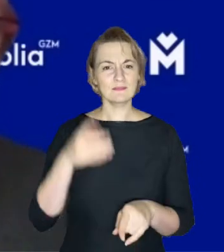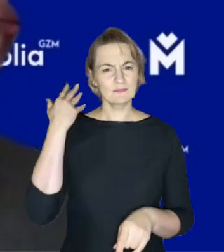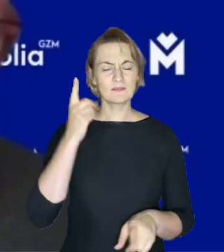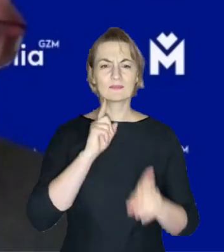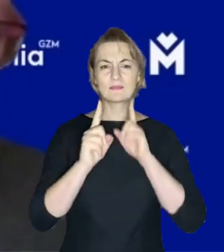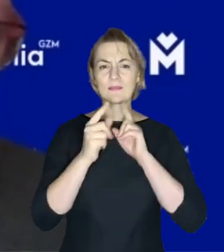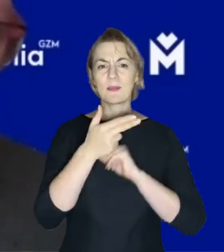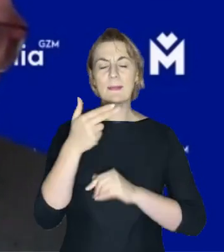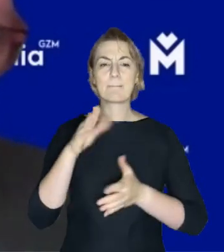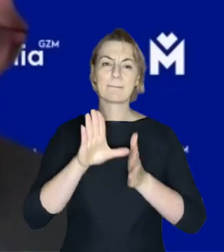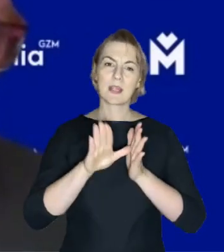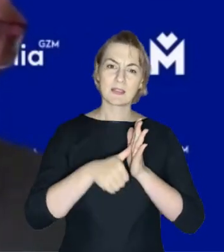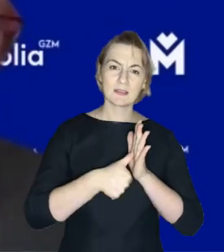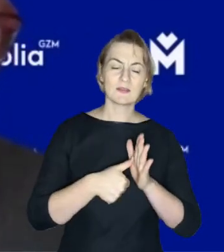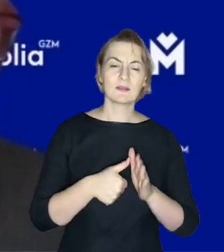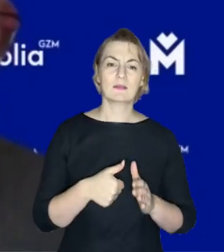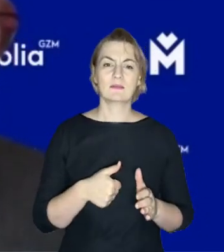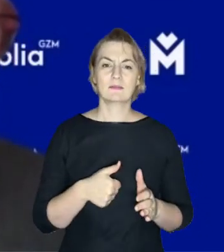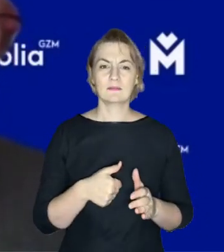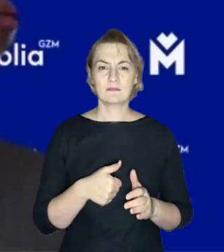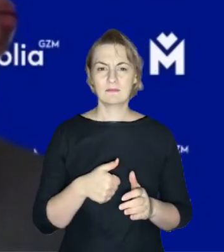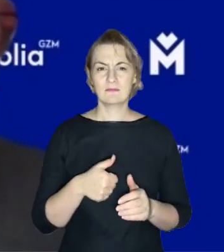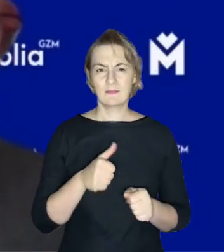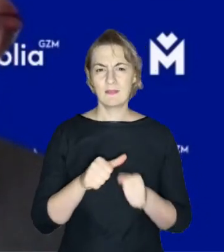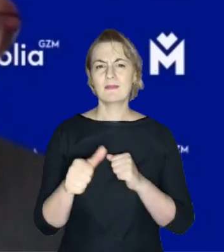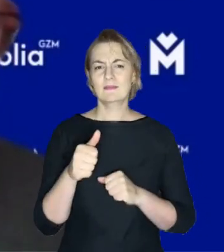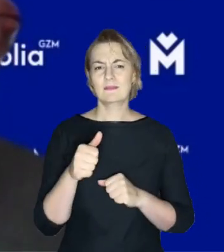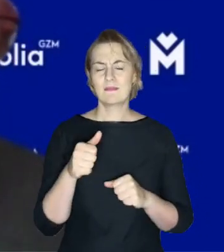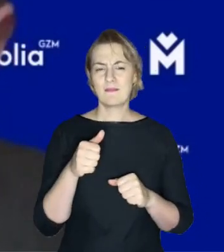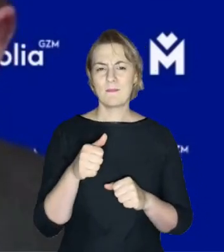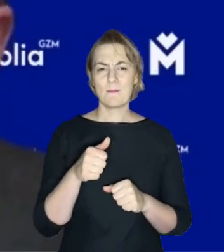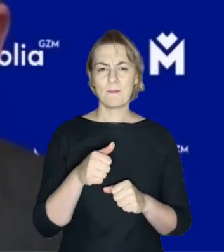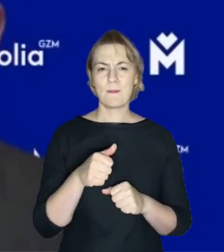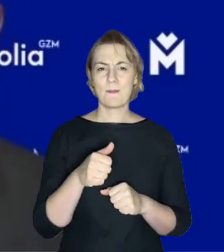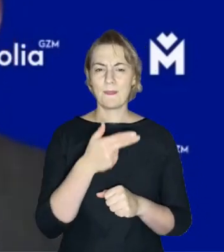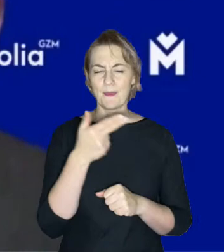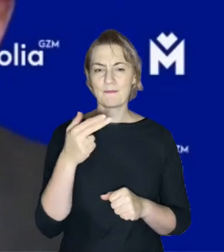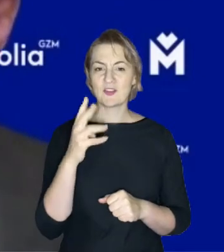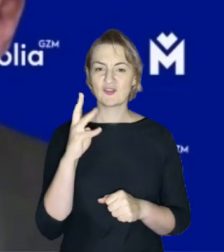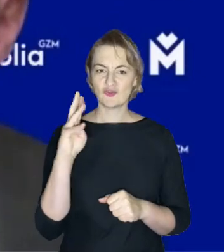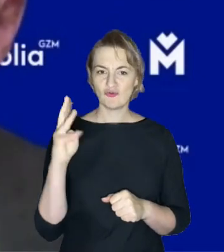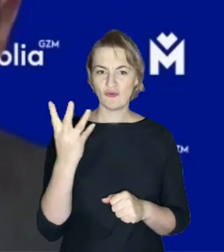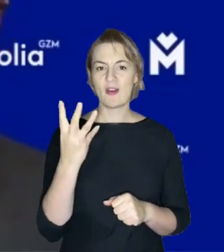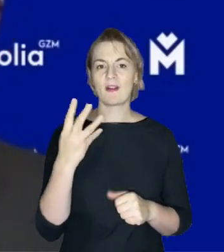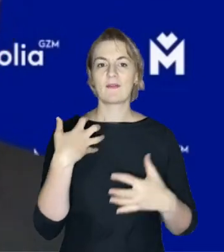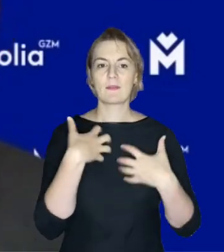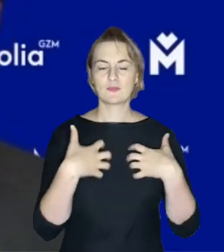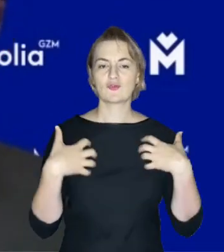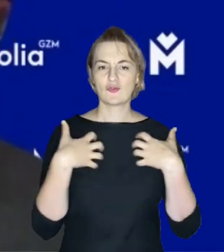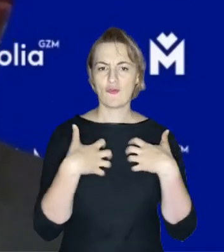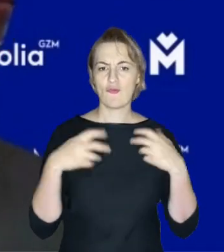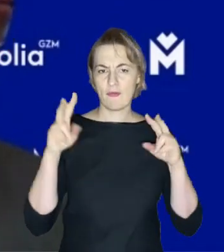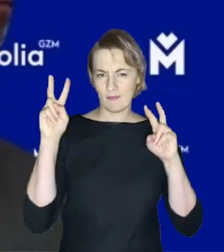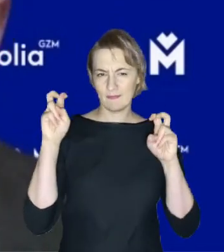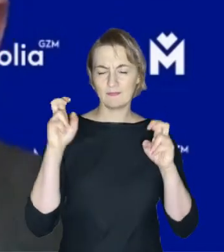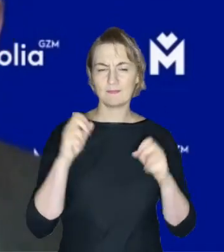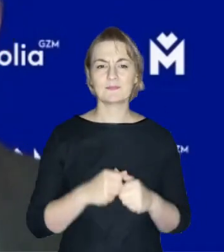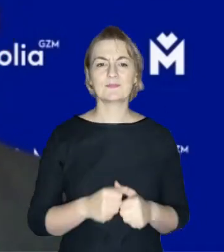miastach, no pojawił się taki termin czwarta przyroda. Profesor Ingo Kovarik ten